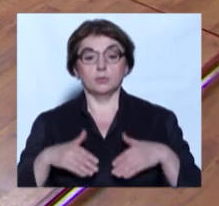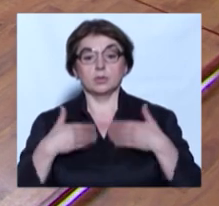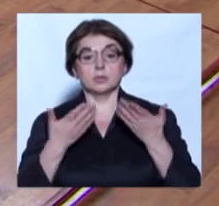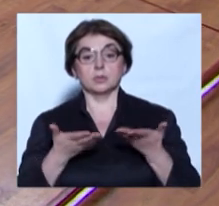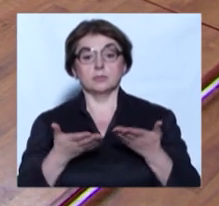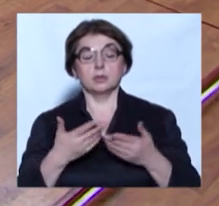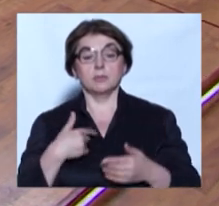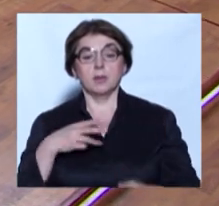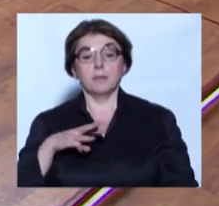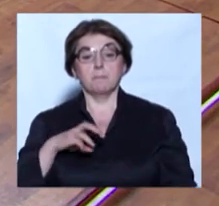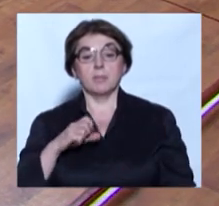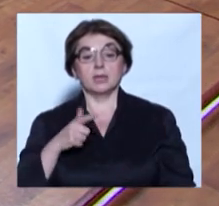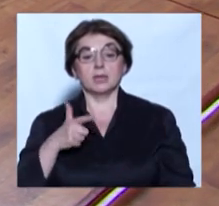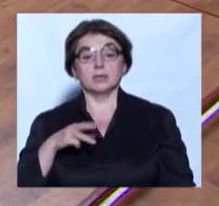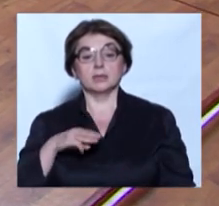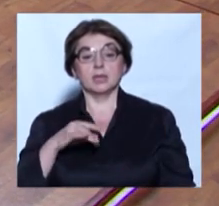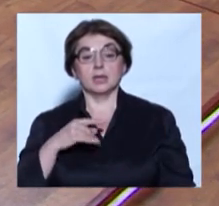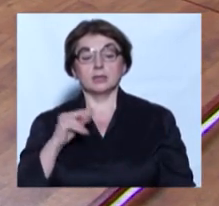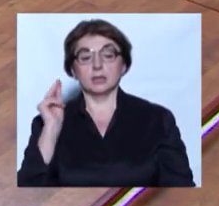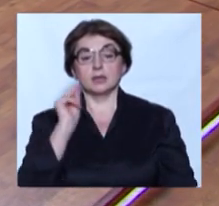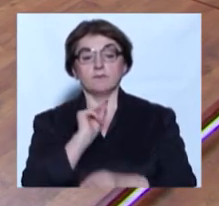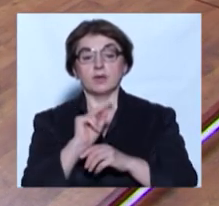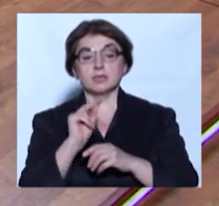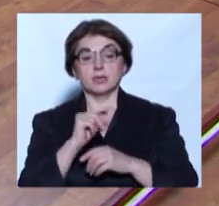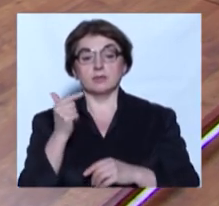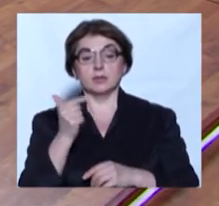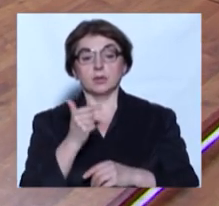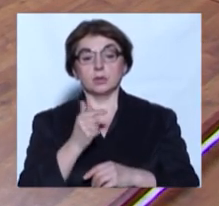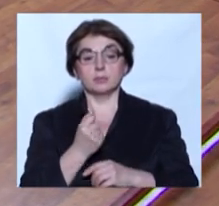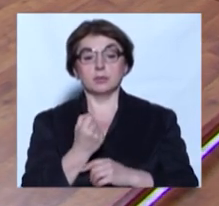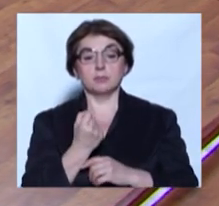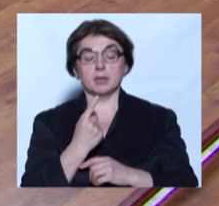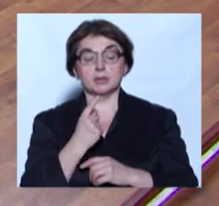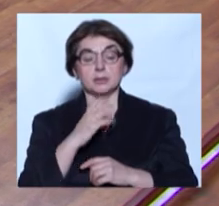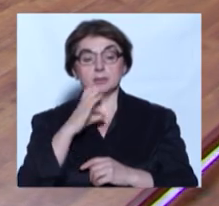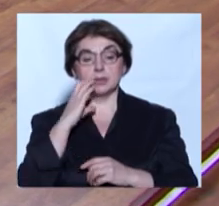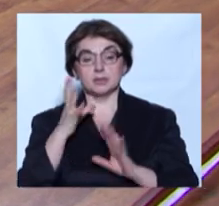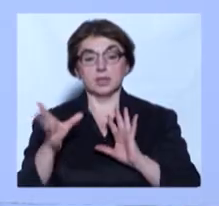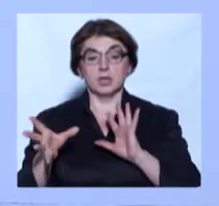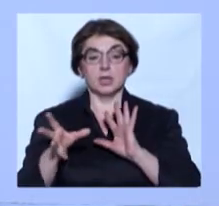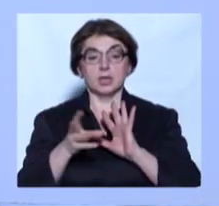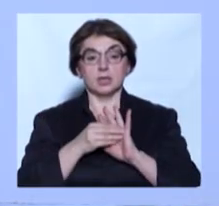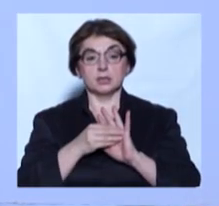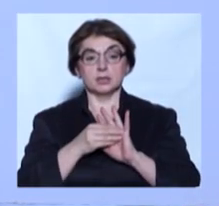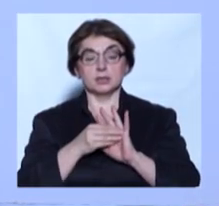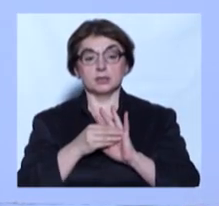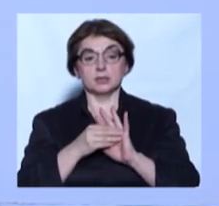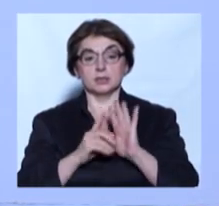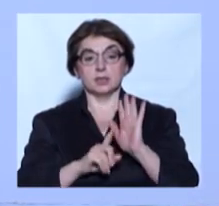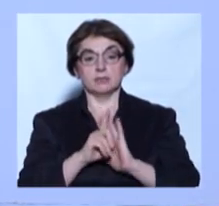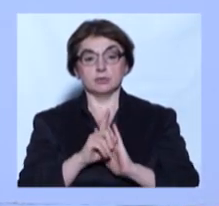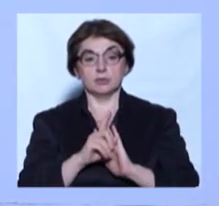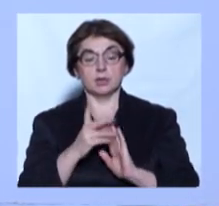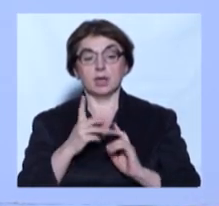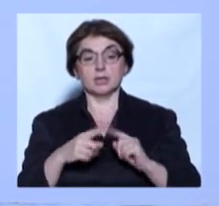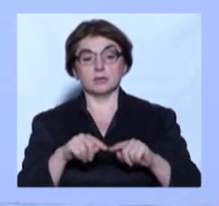მოგესალმებით, მე მეგი ტალახაძე ვარ, ვასწავლი გეოგრაფიას და მე-11 კლასელებს ვთხოვ, რომ შემოგვიერთდეთ. მე ასევე